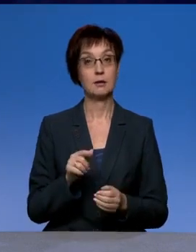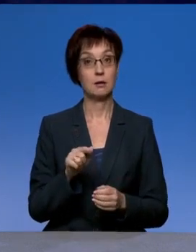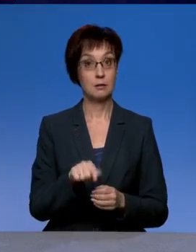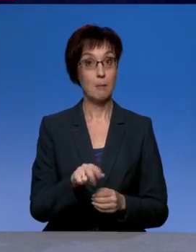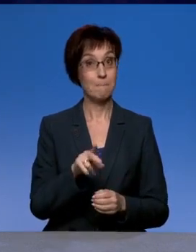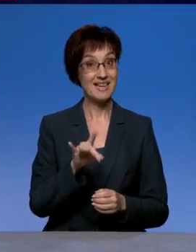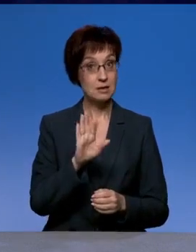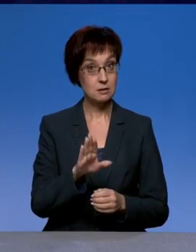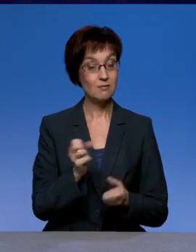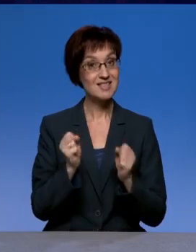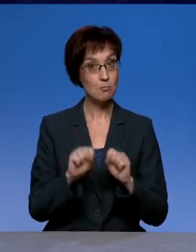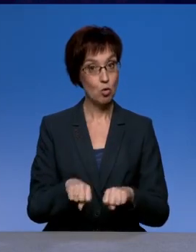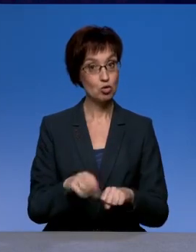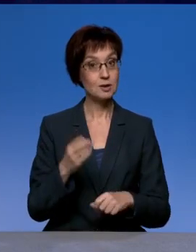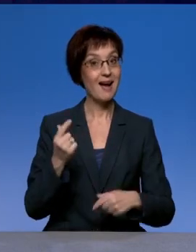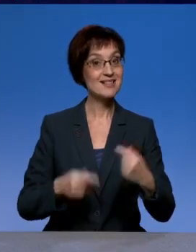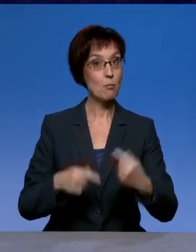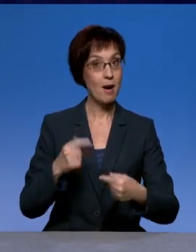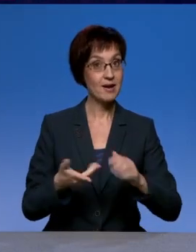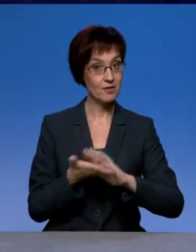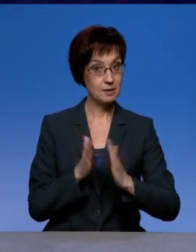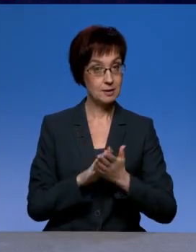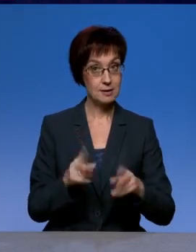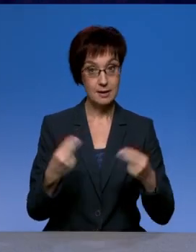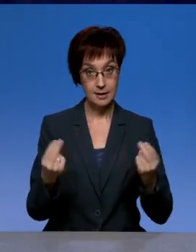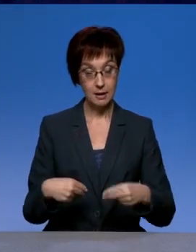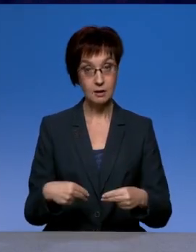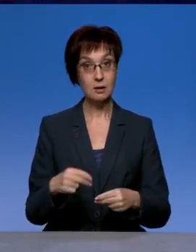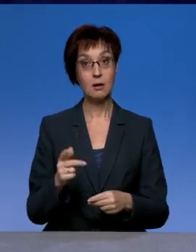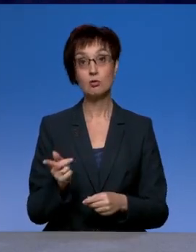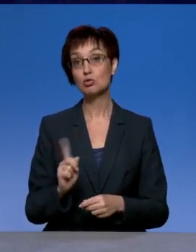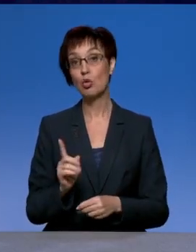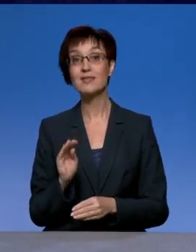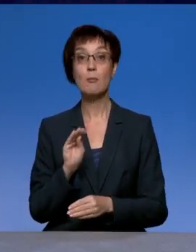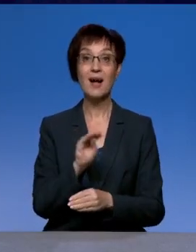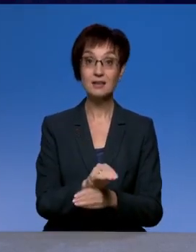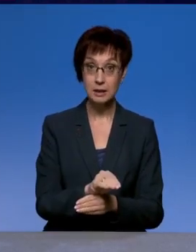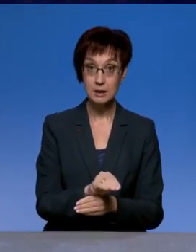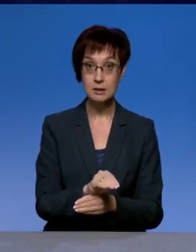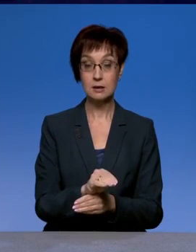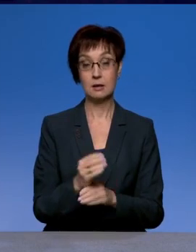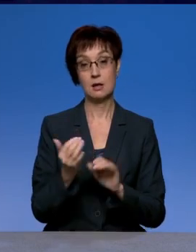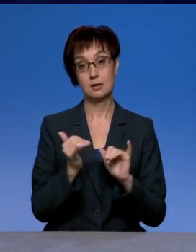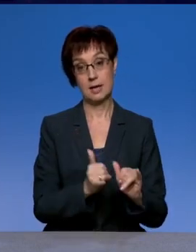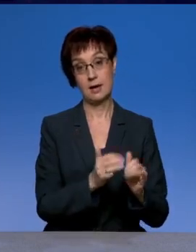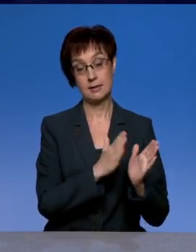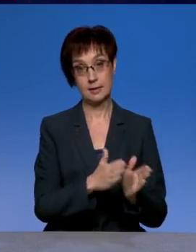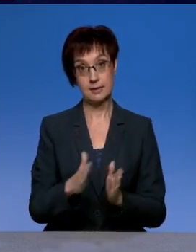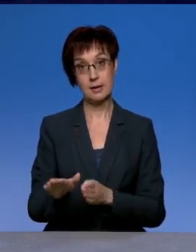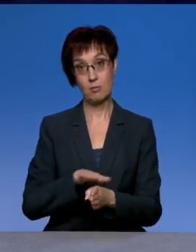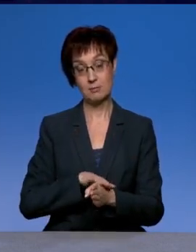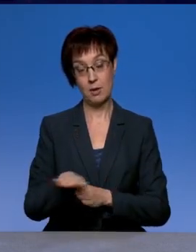именно дополнительного для системы исполнения решений судов